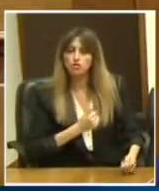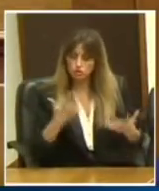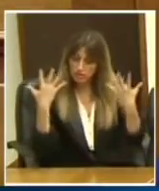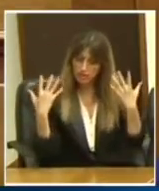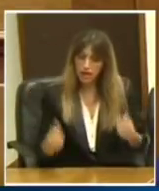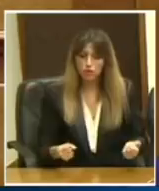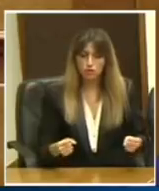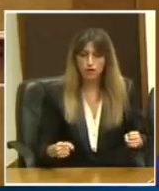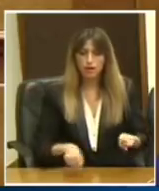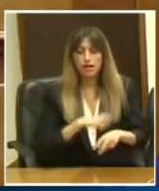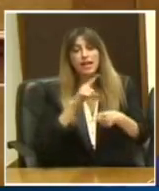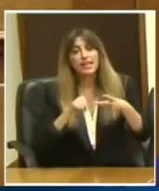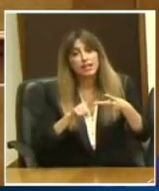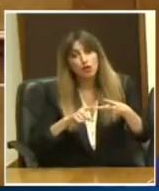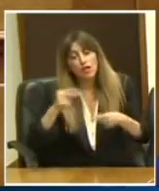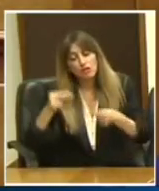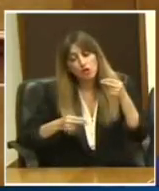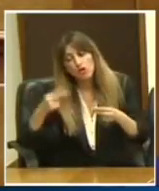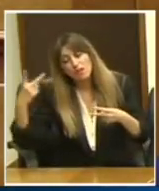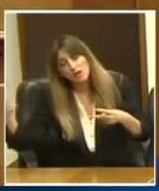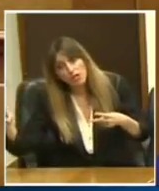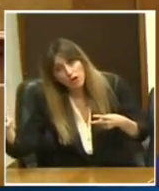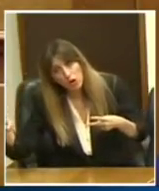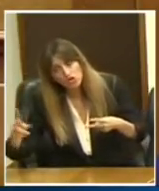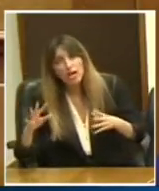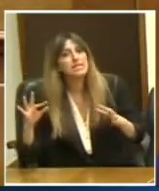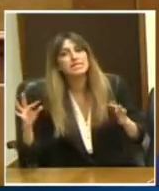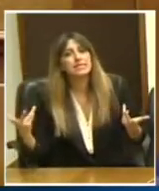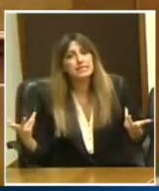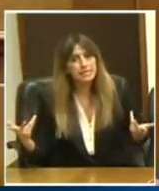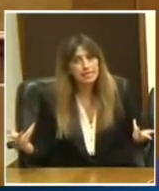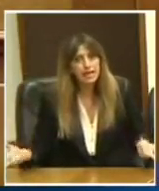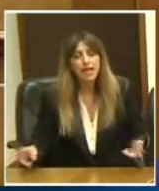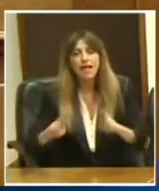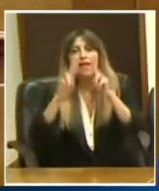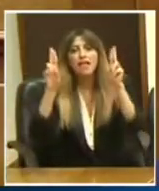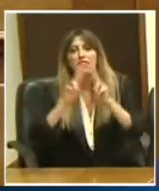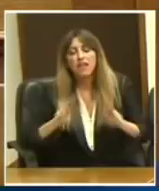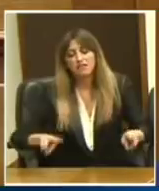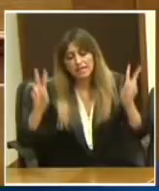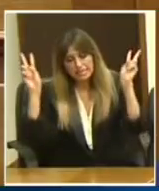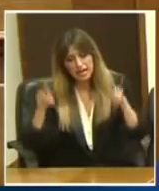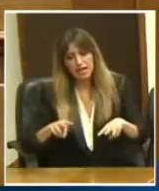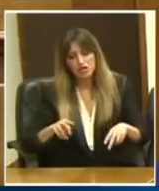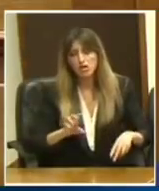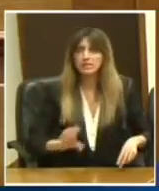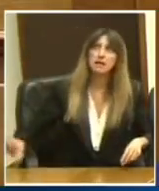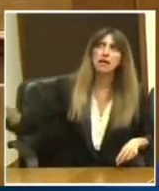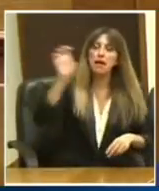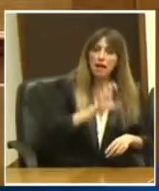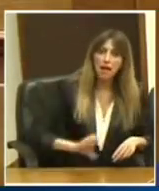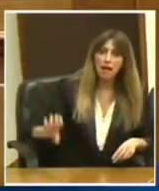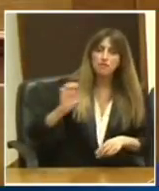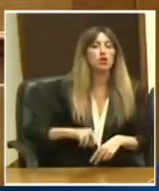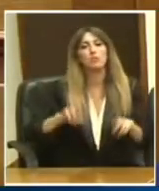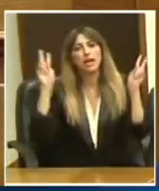διπλό σας πρόβλημα, η διεθνής αναγνώριση και η ευρωπαϊκή αναγνώριση του γεγονότος ότι